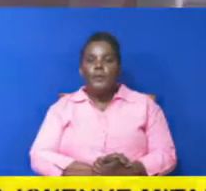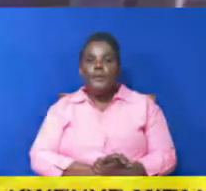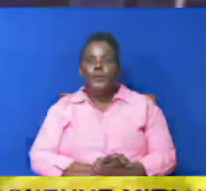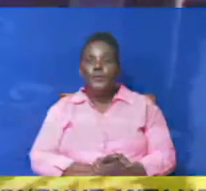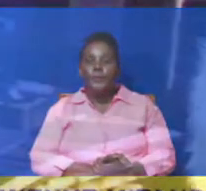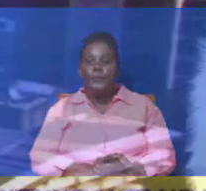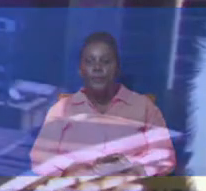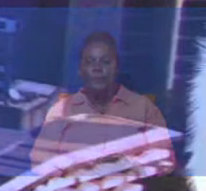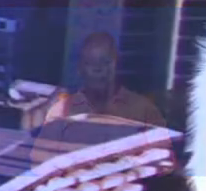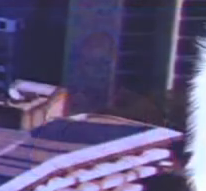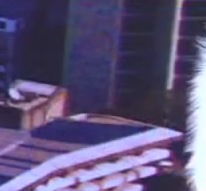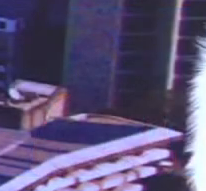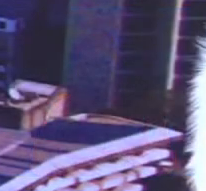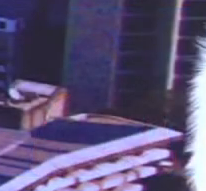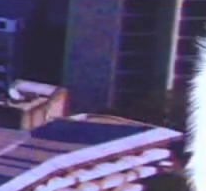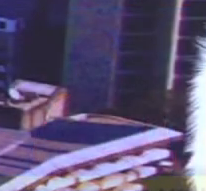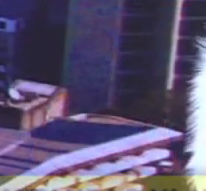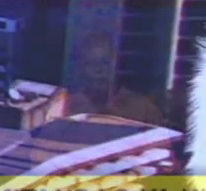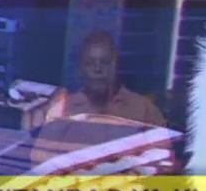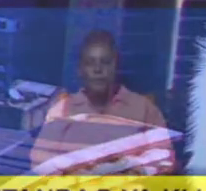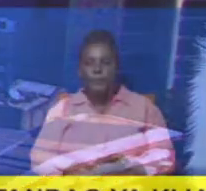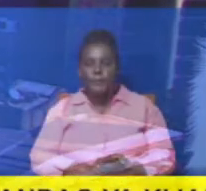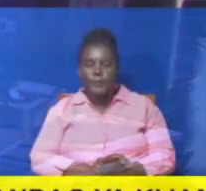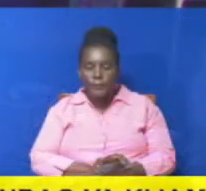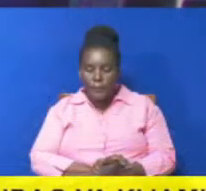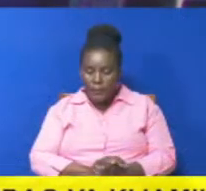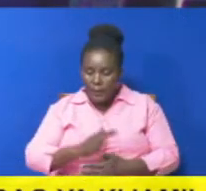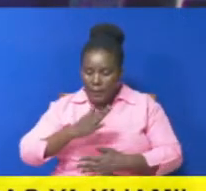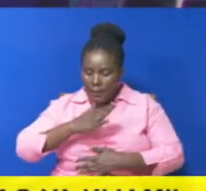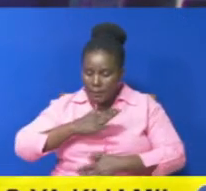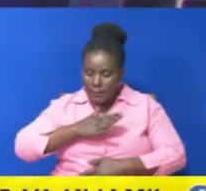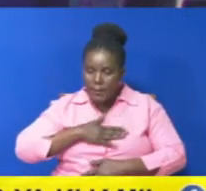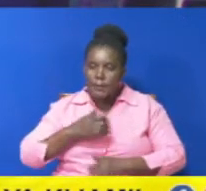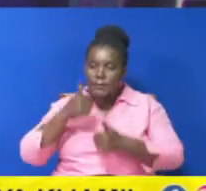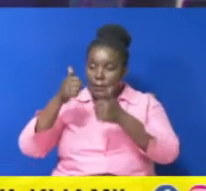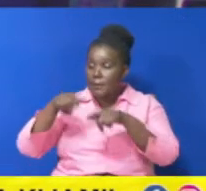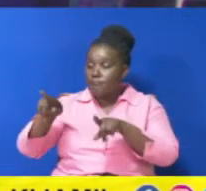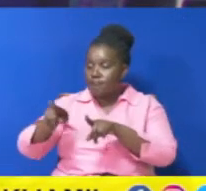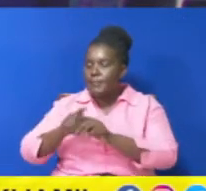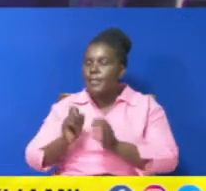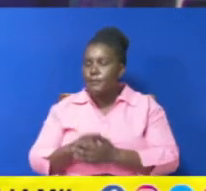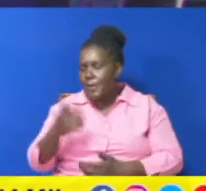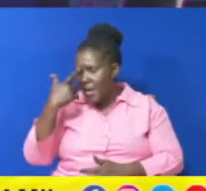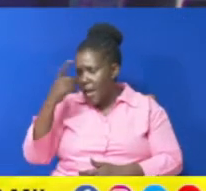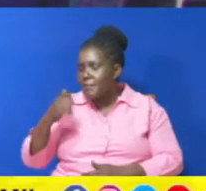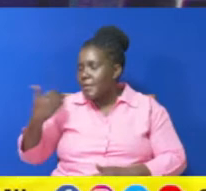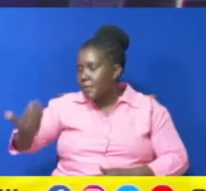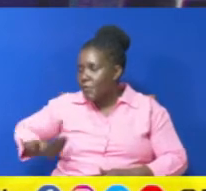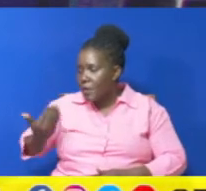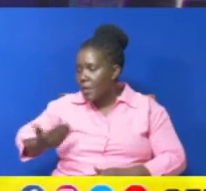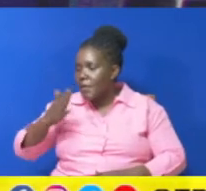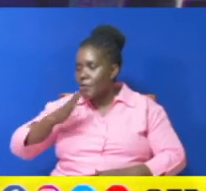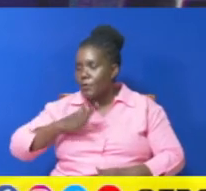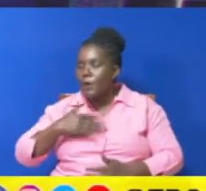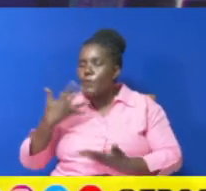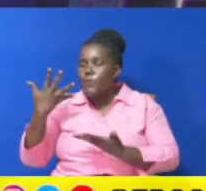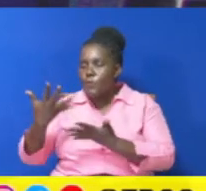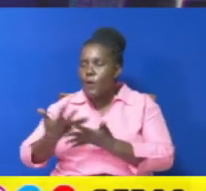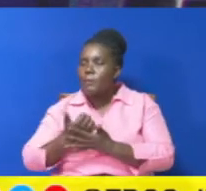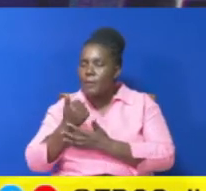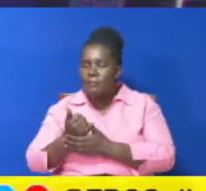Asante sana John Matias kwa kio chetu hicho, ambapo natumai wageni wangu watakuwa wamepata